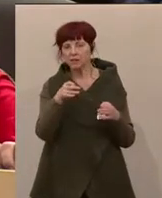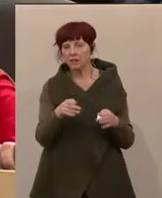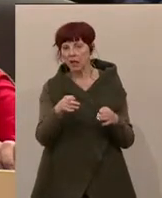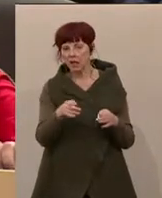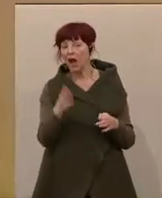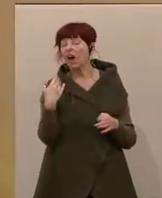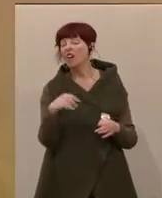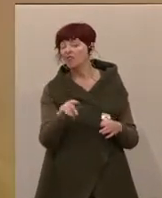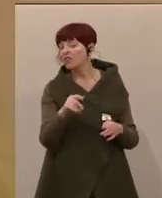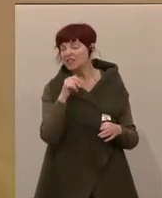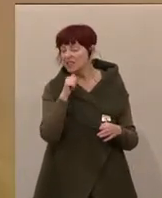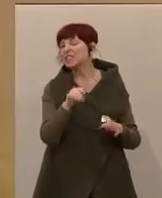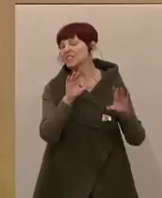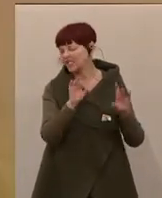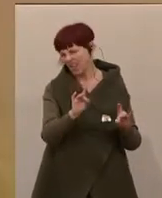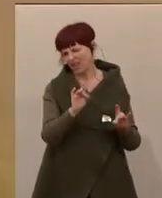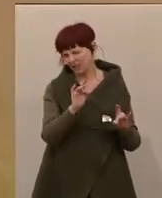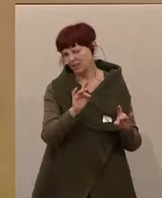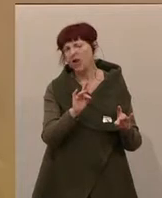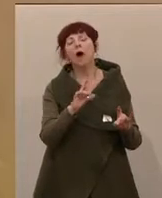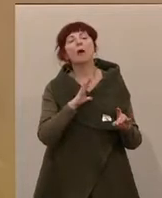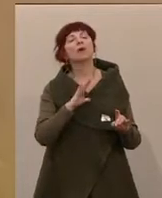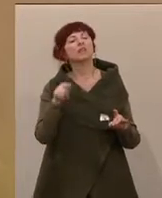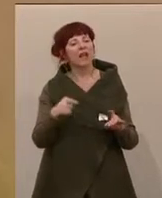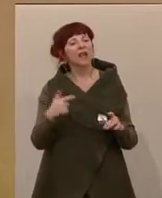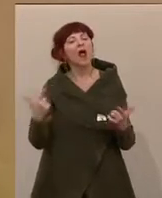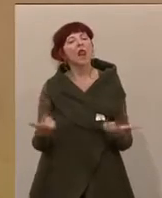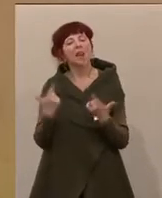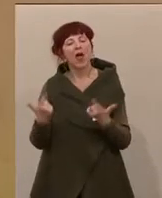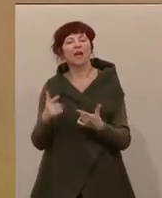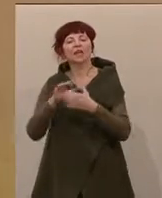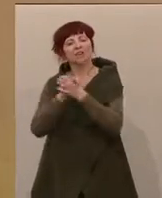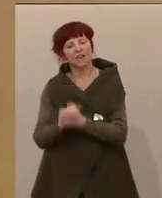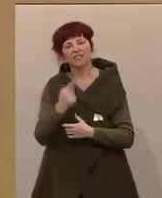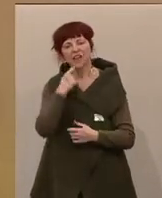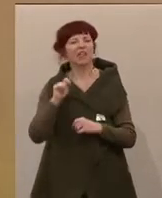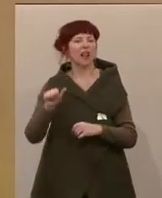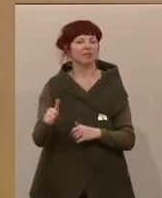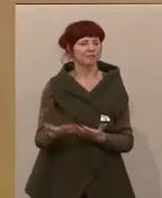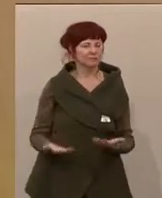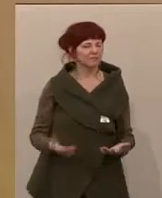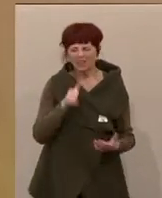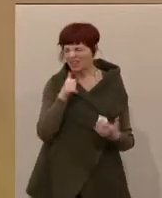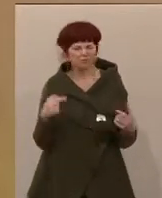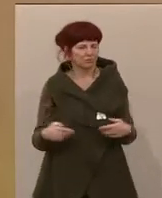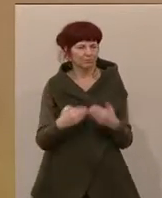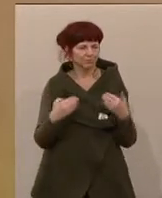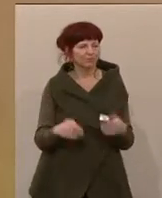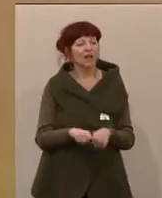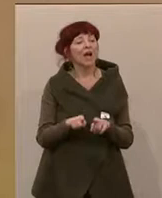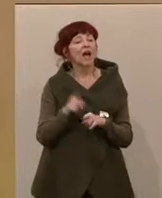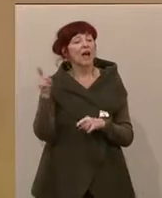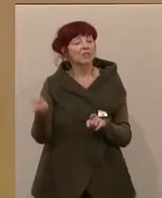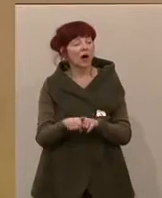einig. Im Paragraph 718 ASVG Absatz 8 steht, die Betriebskrankenkassen der Wiener Verkehrsbetriebe,